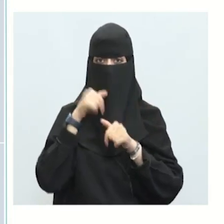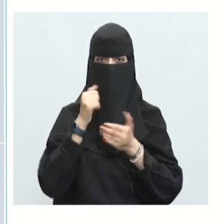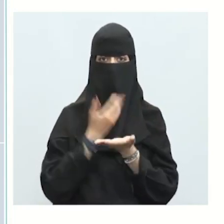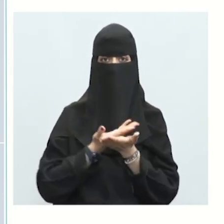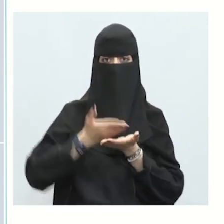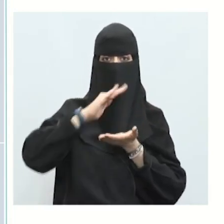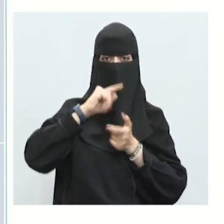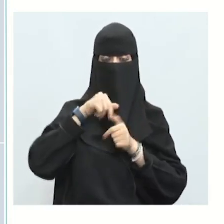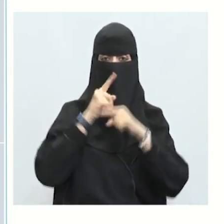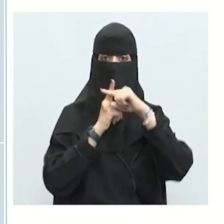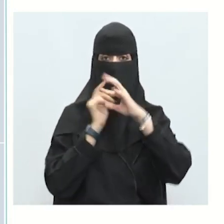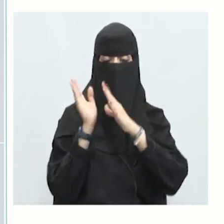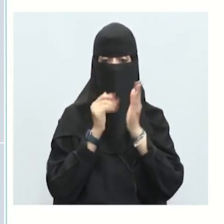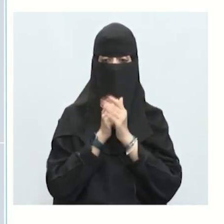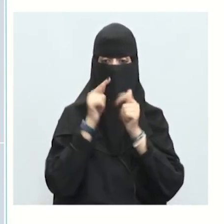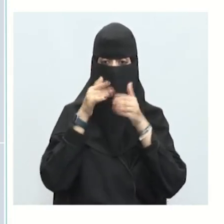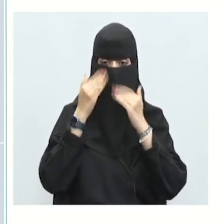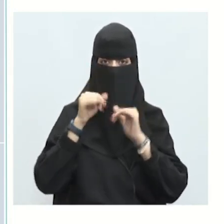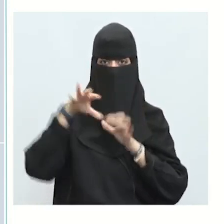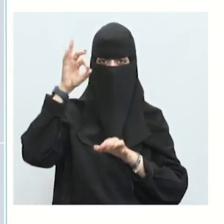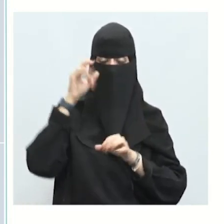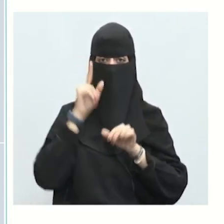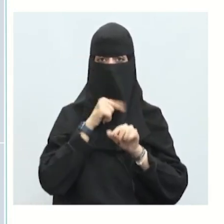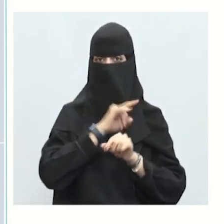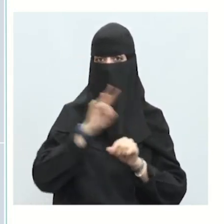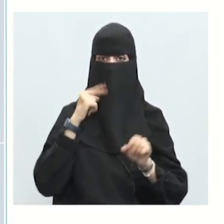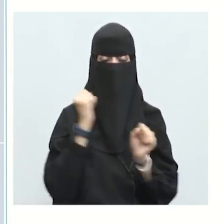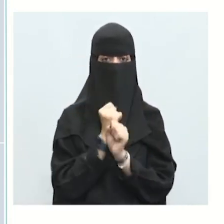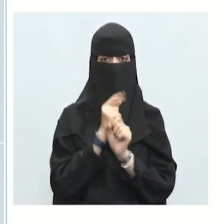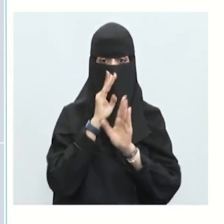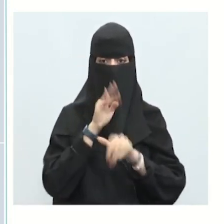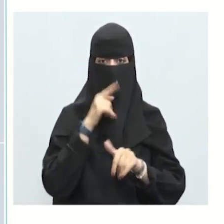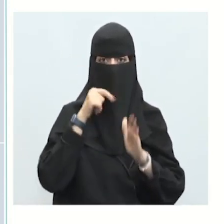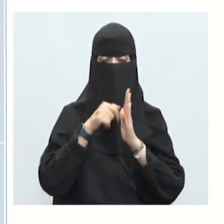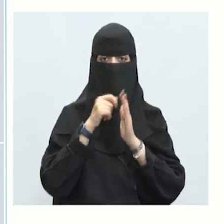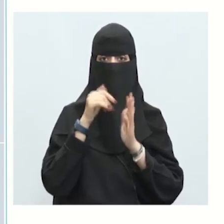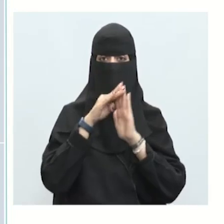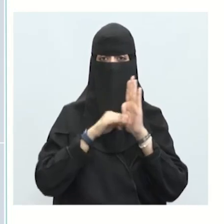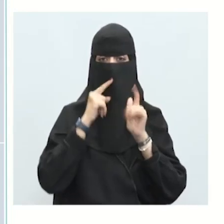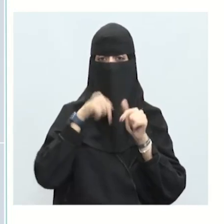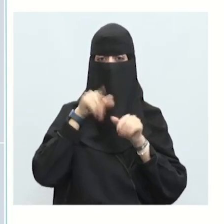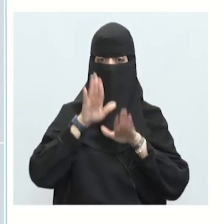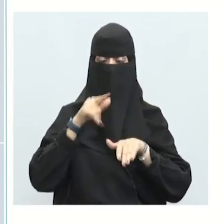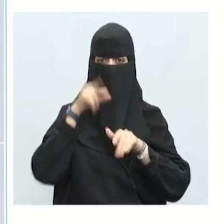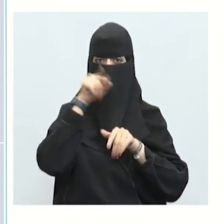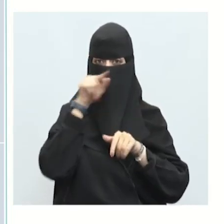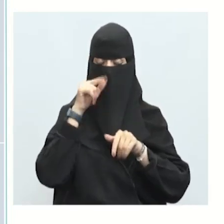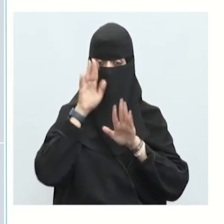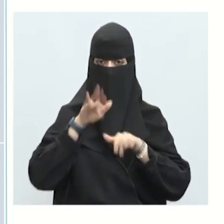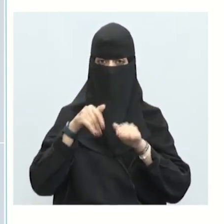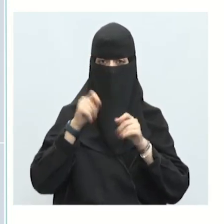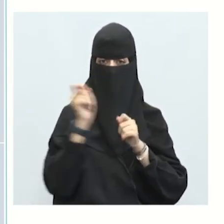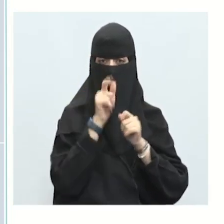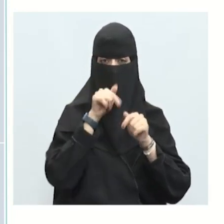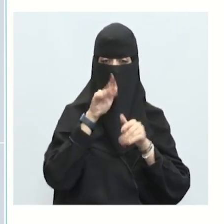رقم موجب الخيارات هي لن يعمل البرنامج لوجود خطا في صياغه الامر لن